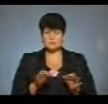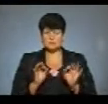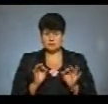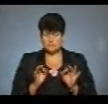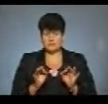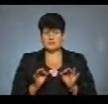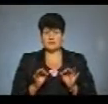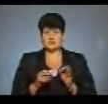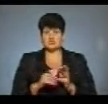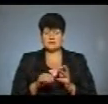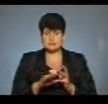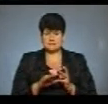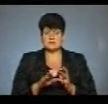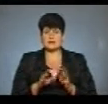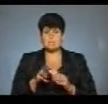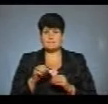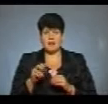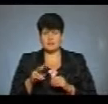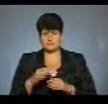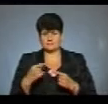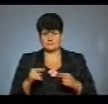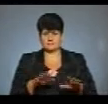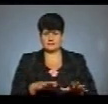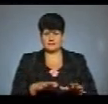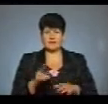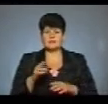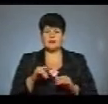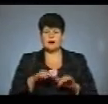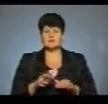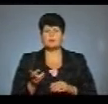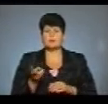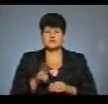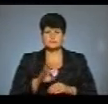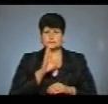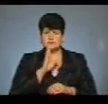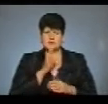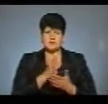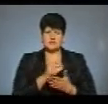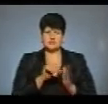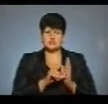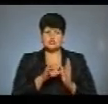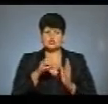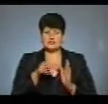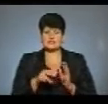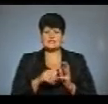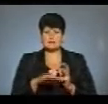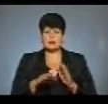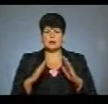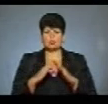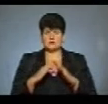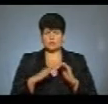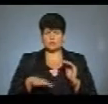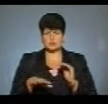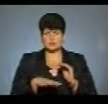чи адекватна земельна, не мали ще всяк. На акцію прийшла дачниця Оля Химера. Жінка має 6 соток землі та будинок на території